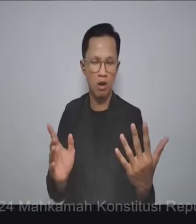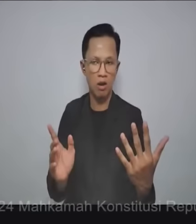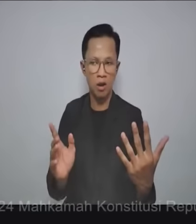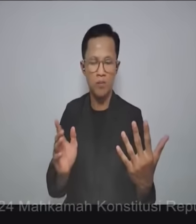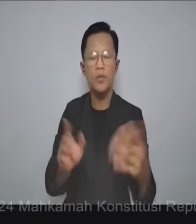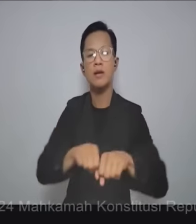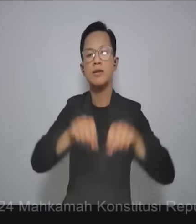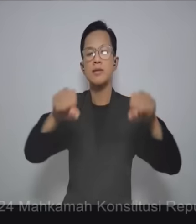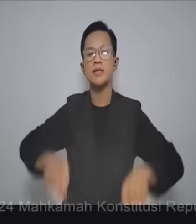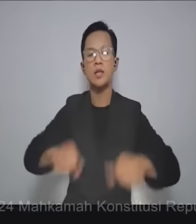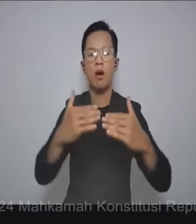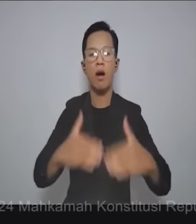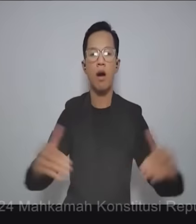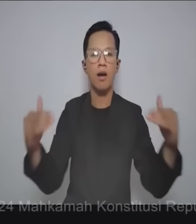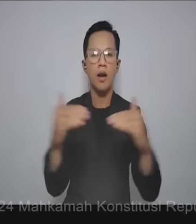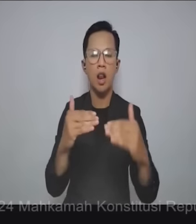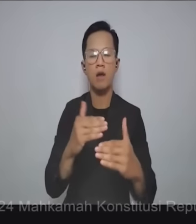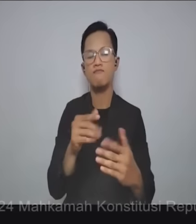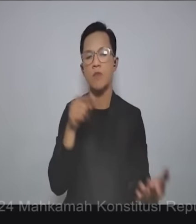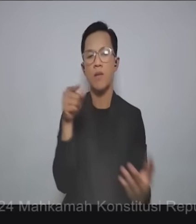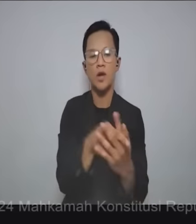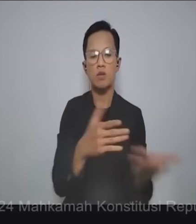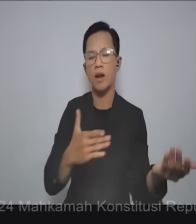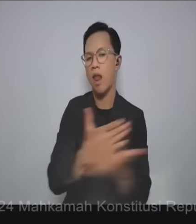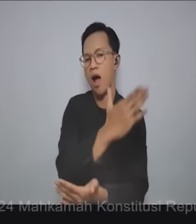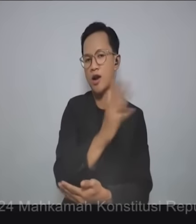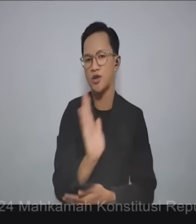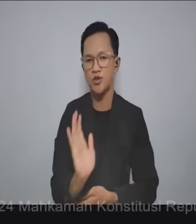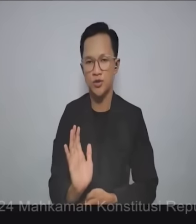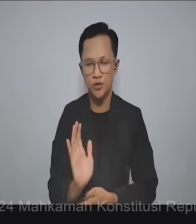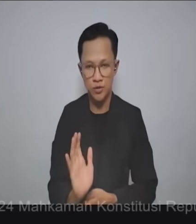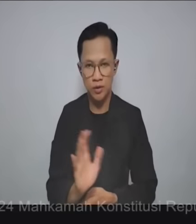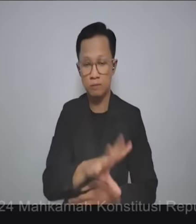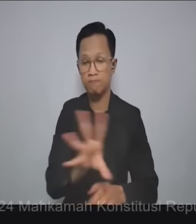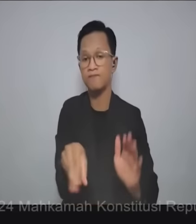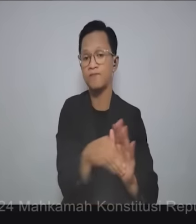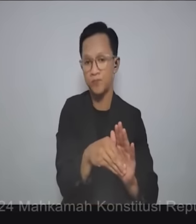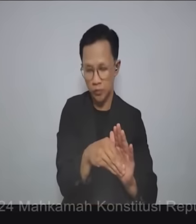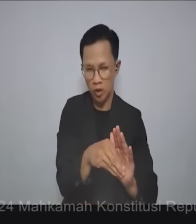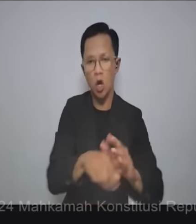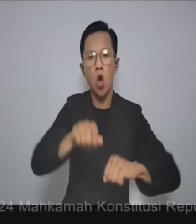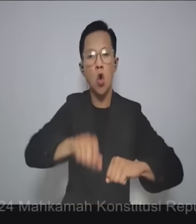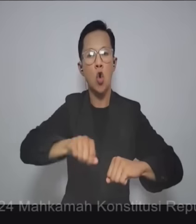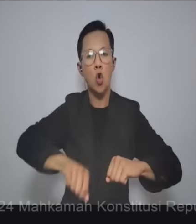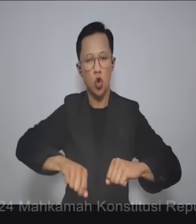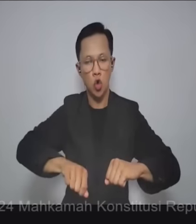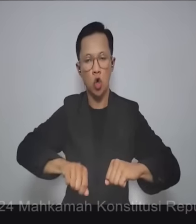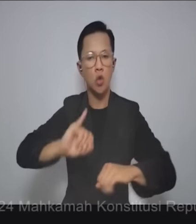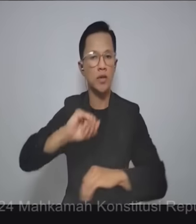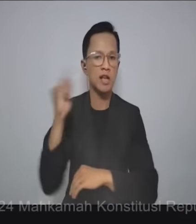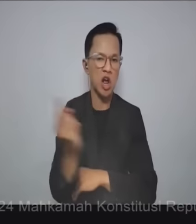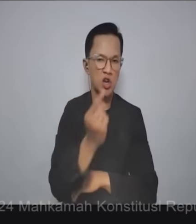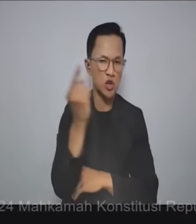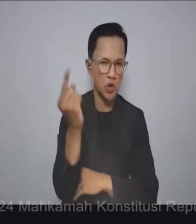keadilan pemilu yang tidak termuat tidak hanya di dalam berbagai instrumen hukum internasional tetapi juga di